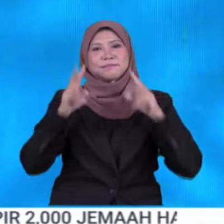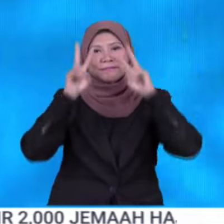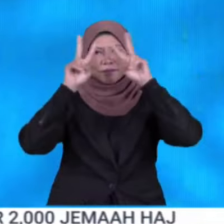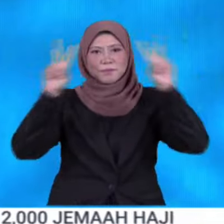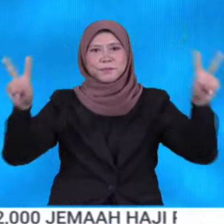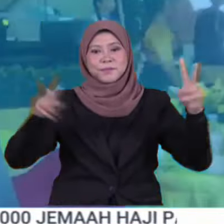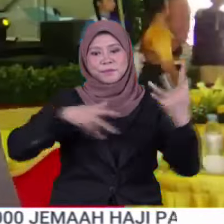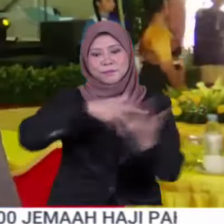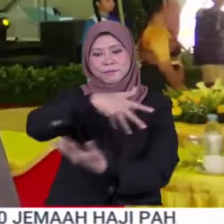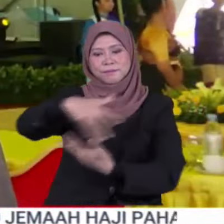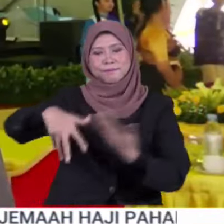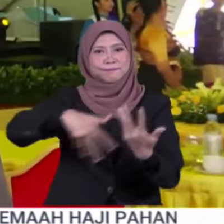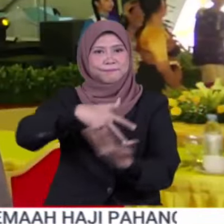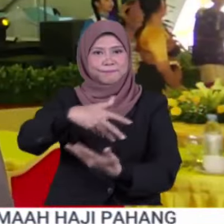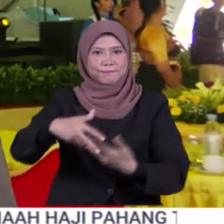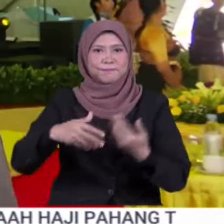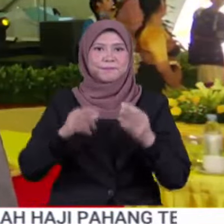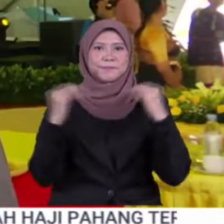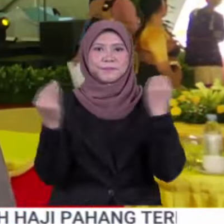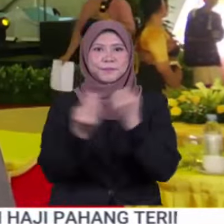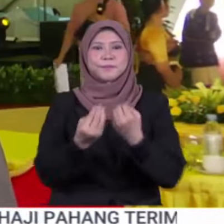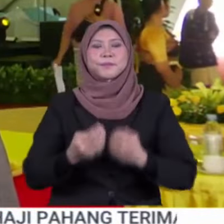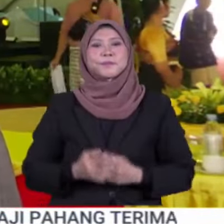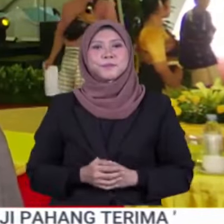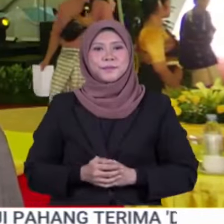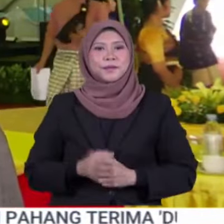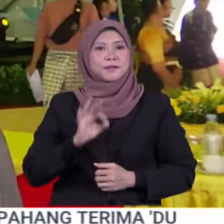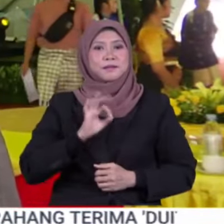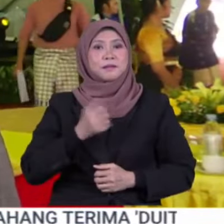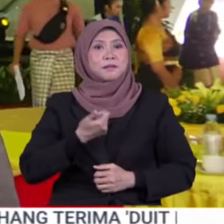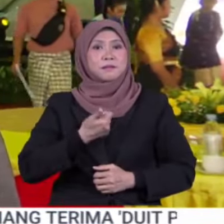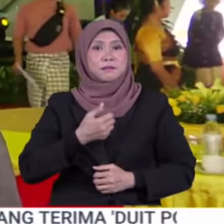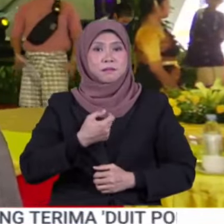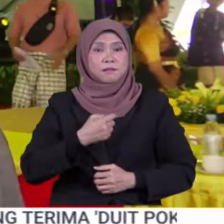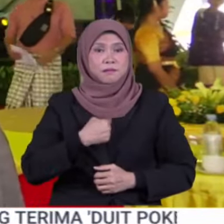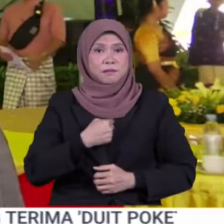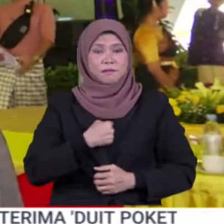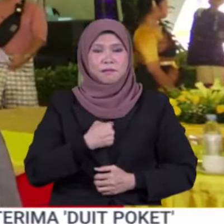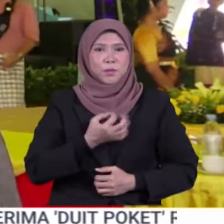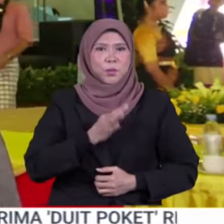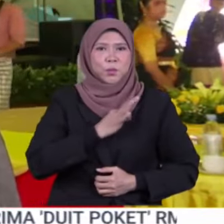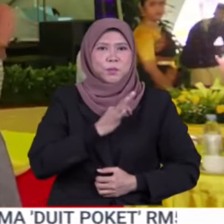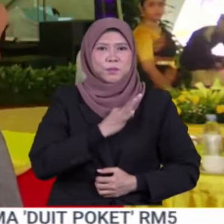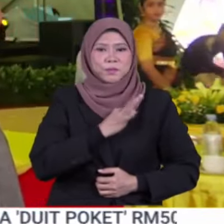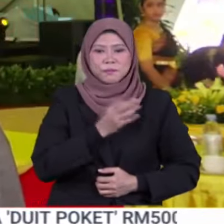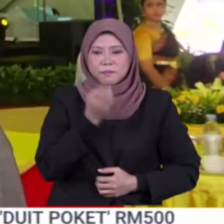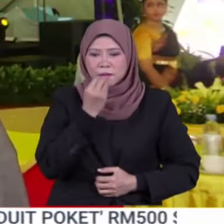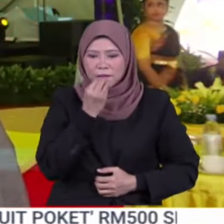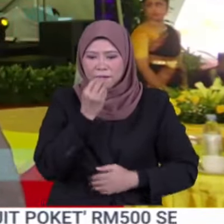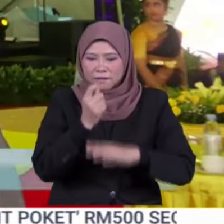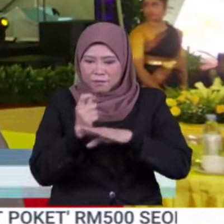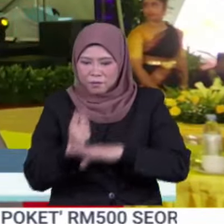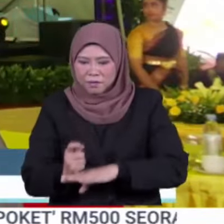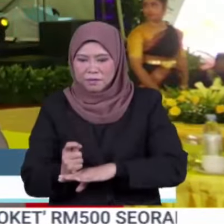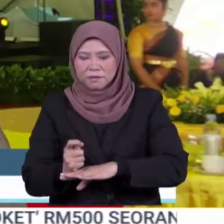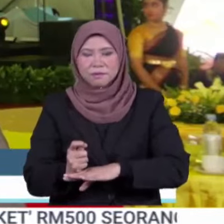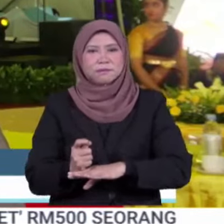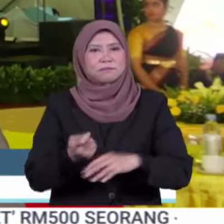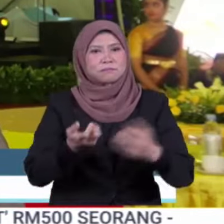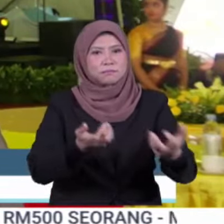majmuk. Saya teruja dengan pelbagai makanan yang disediakan pada hari ini. Ada makanan tradisi, ada makanan